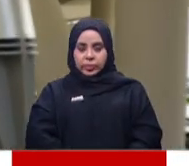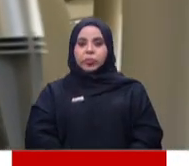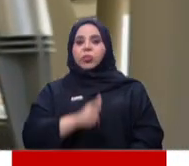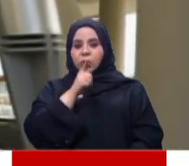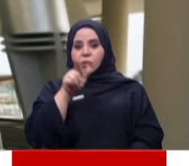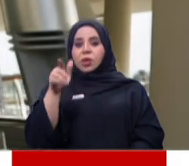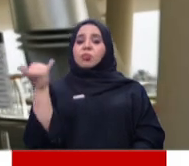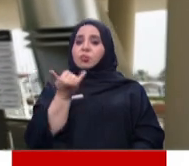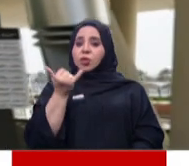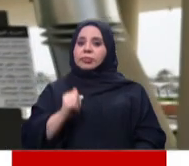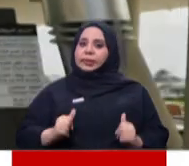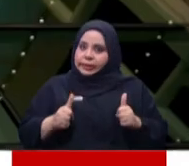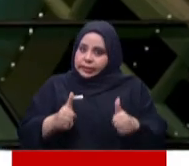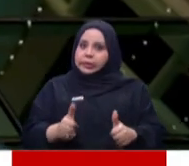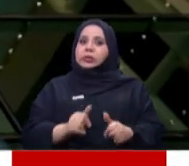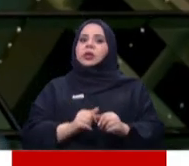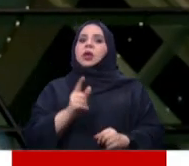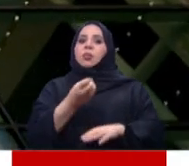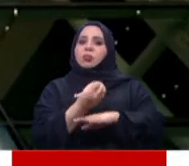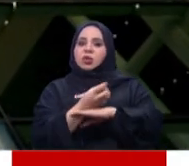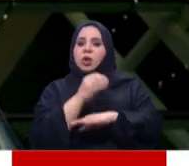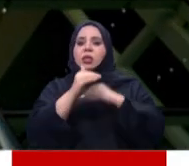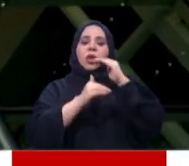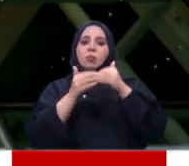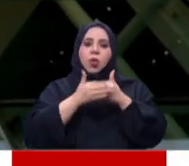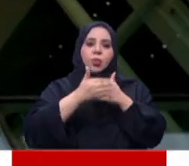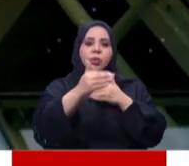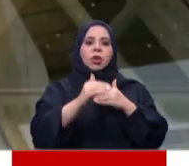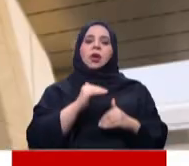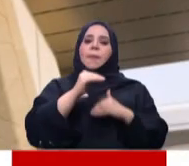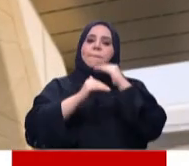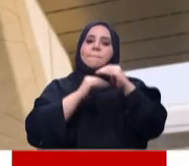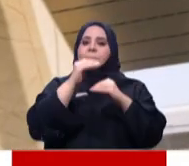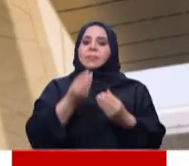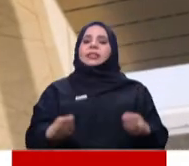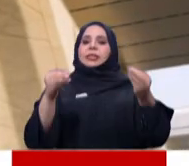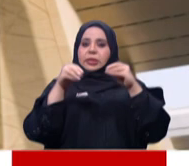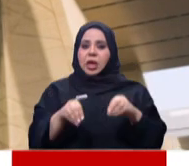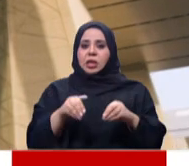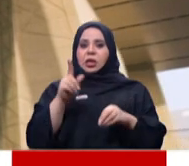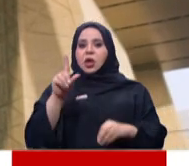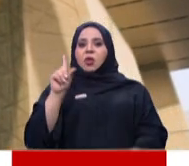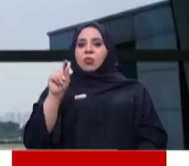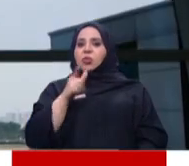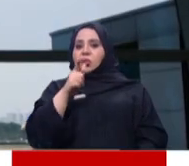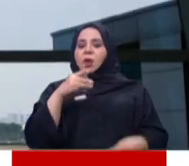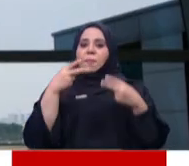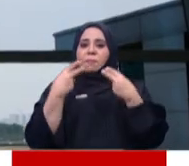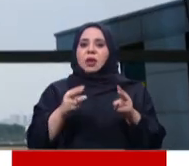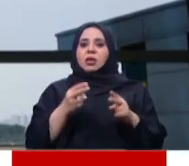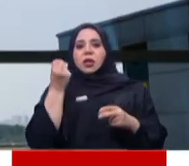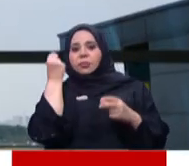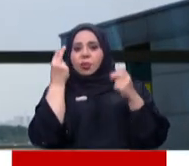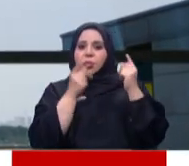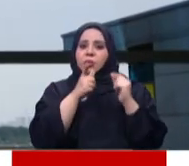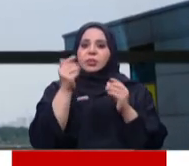مشيرا إلى ضرورة الدفع بالمشاريع التنموية نحو مستويات أكثر تميزا حيث لا حدود للإبداع والابتكار